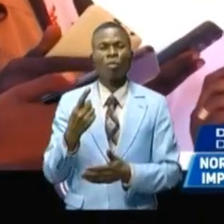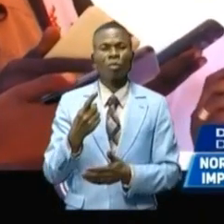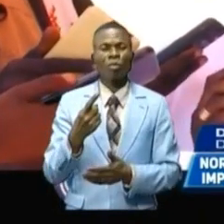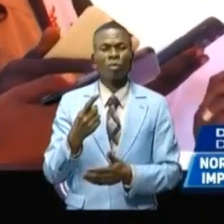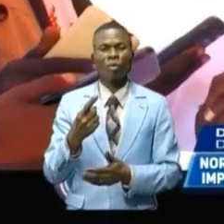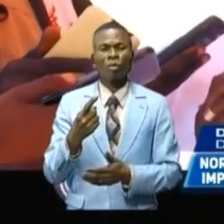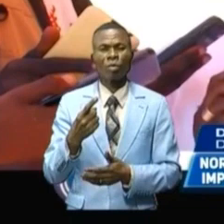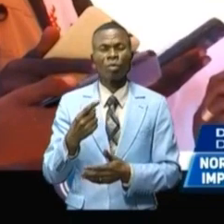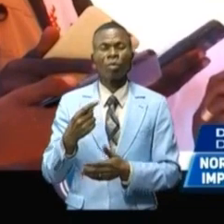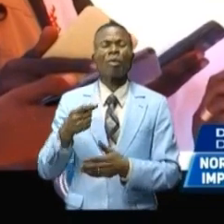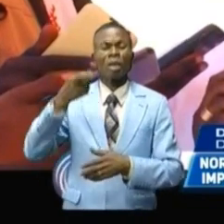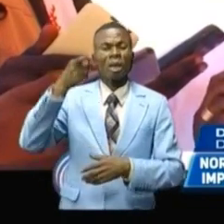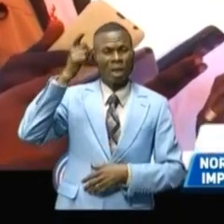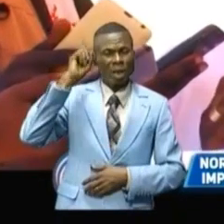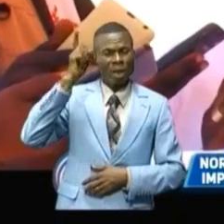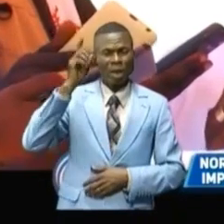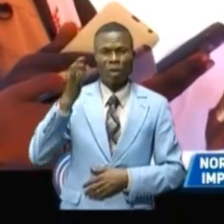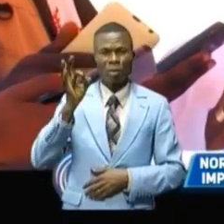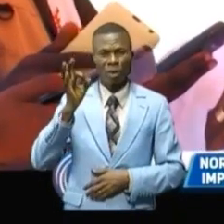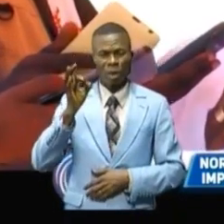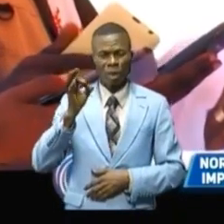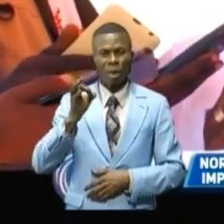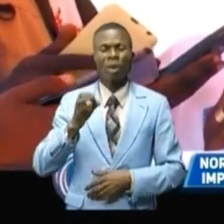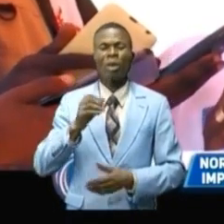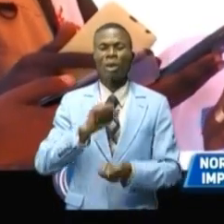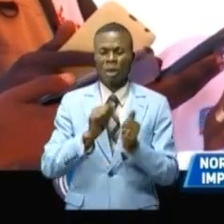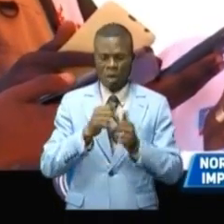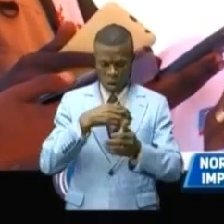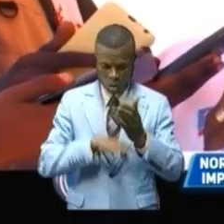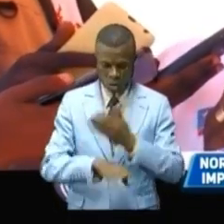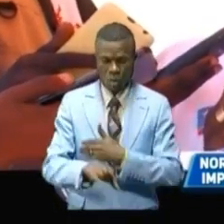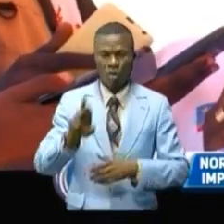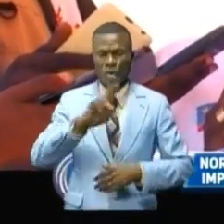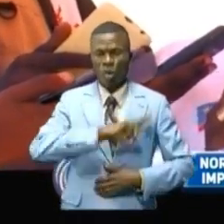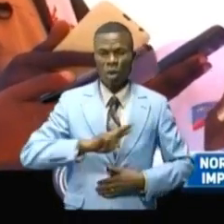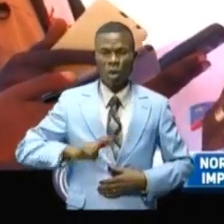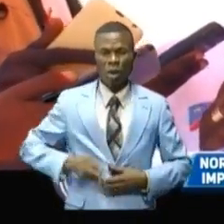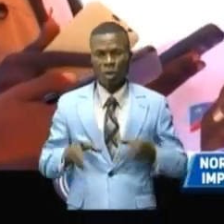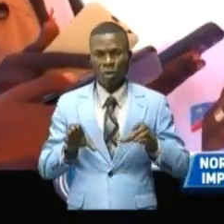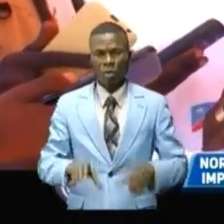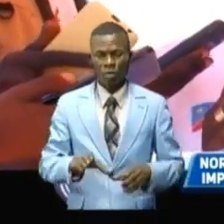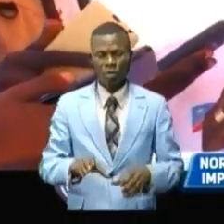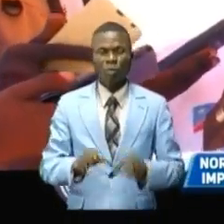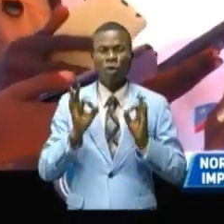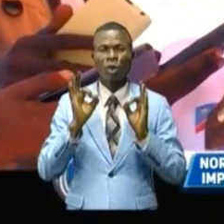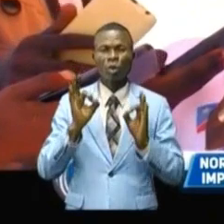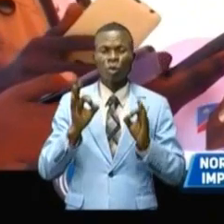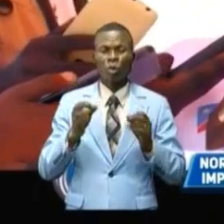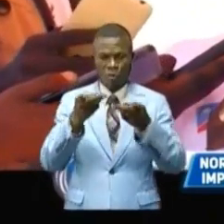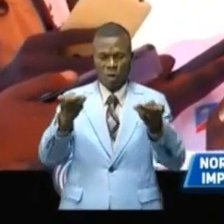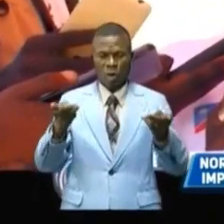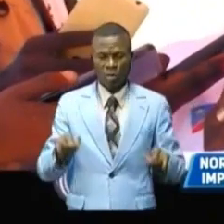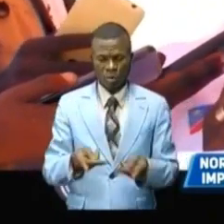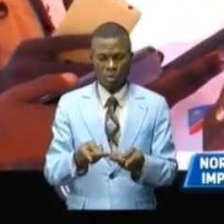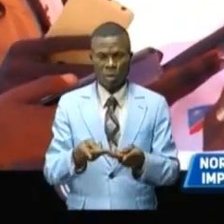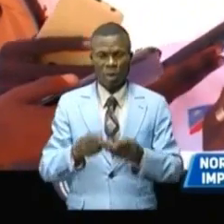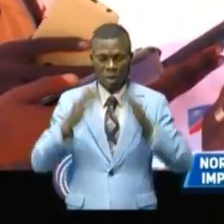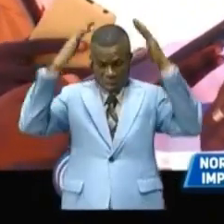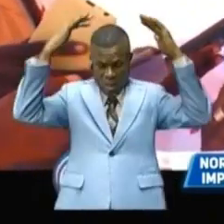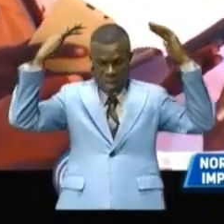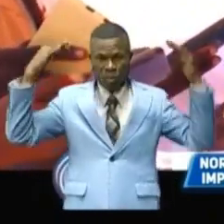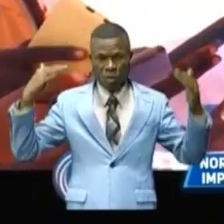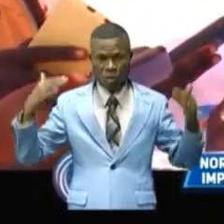fois dans l'histoire, BMI introduit en RDC un tout nouveau type de moustiquaire,